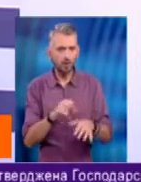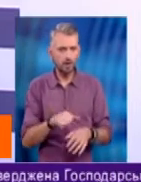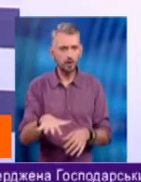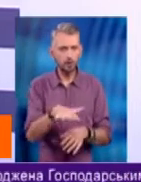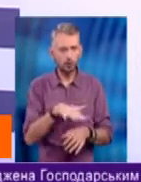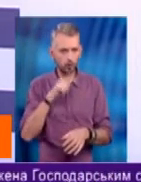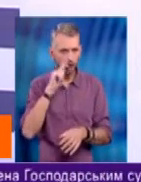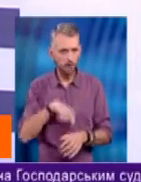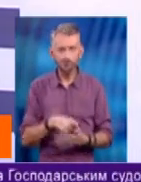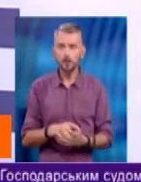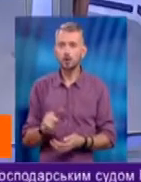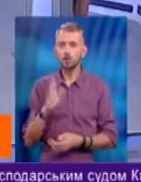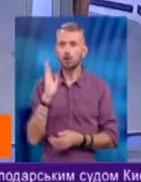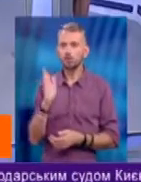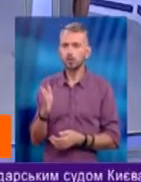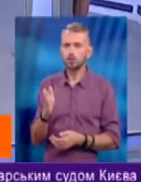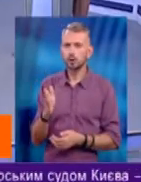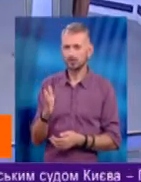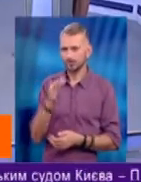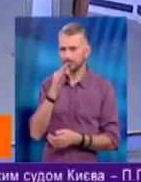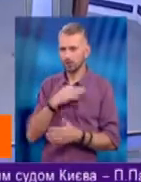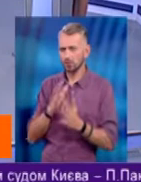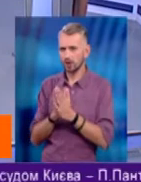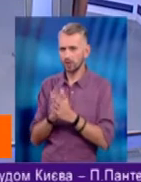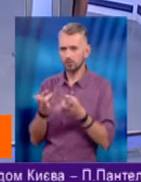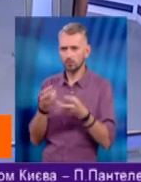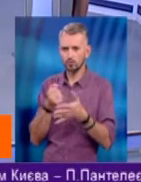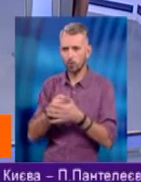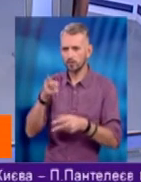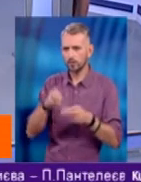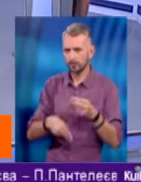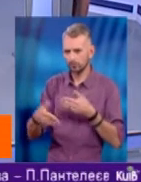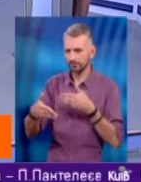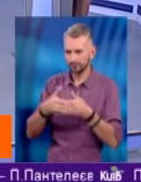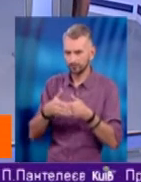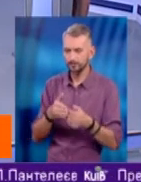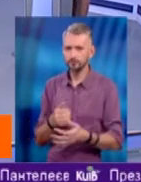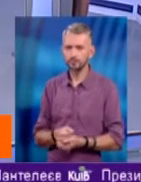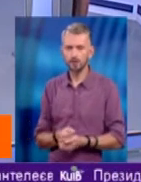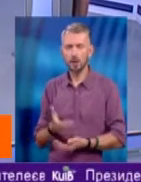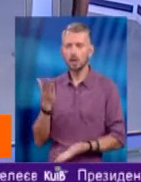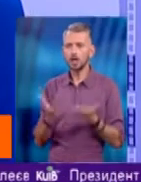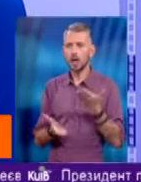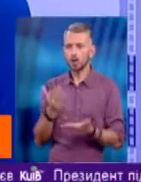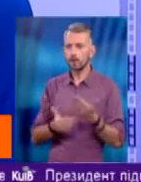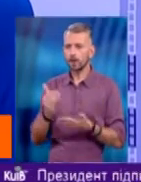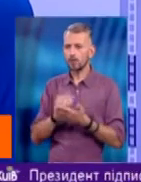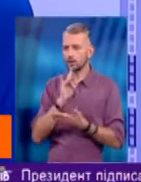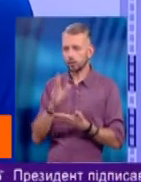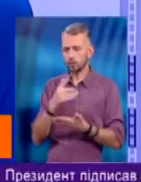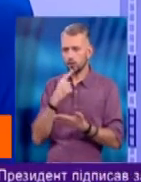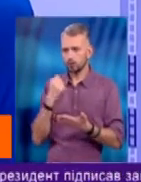України. Що буде, скажіть, будь ласка, в нас вже до завершення йде справа. Якщо врешті не буде